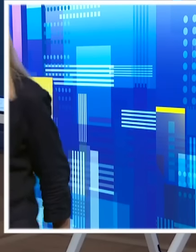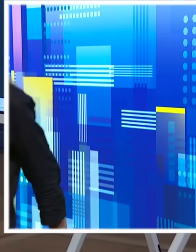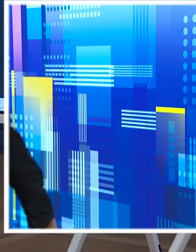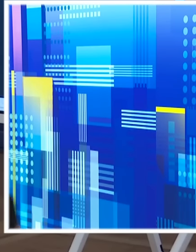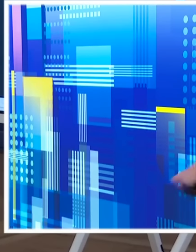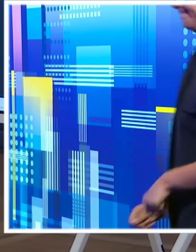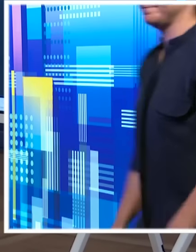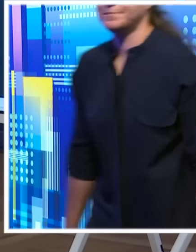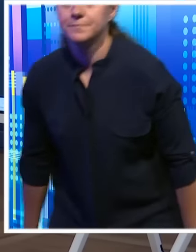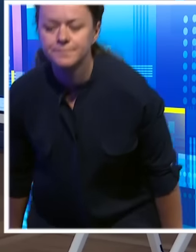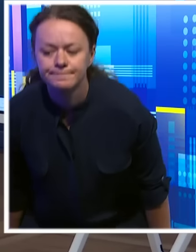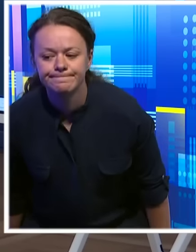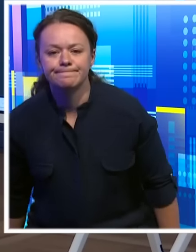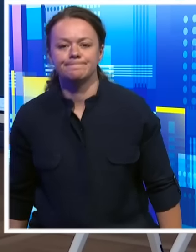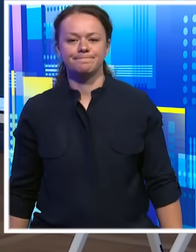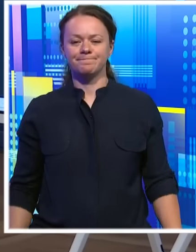gde sam ovaj svoj štap stavio.